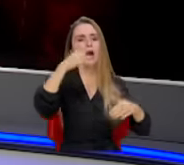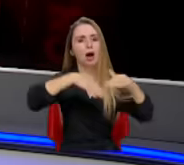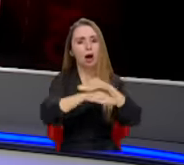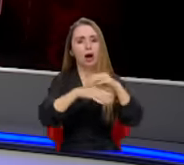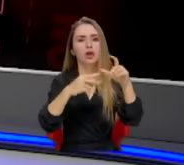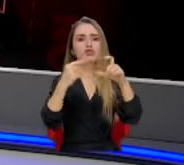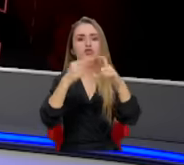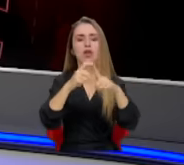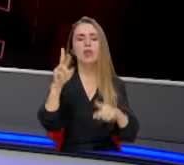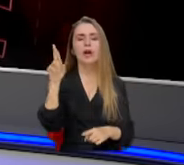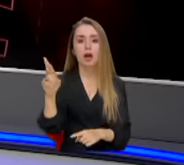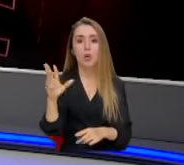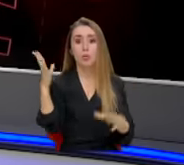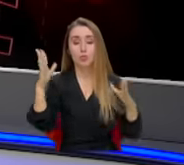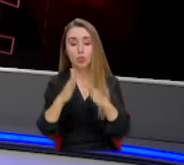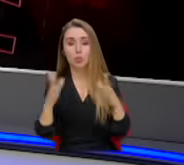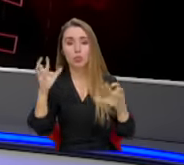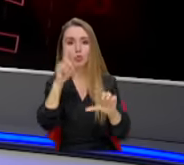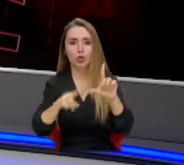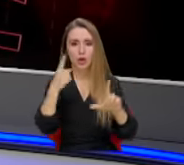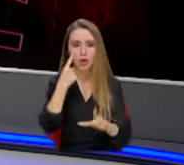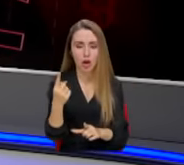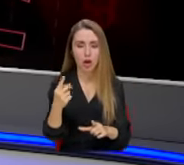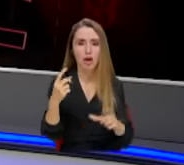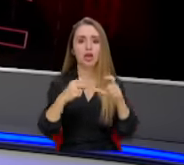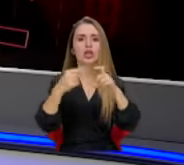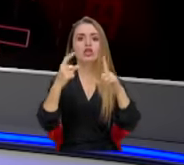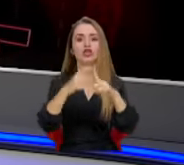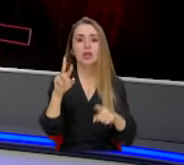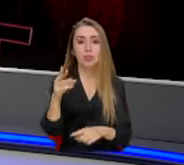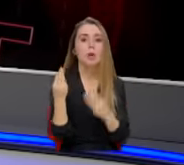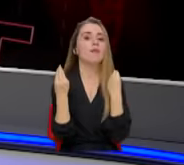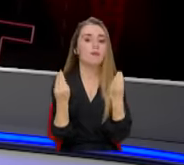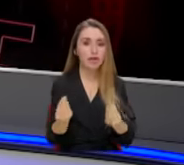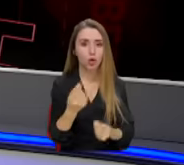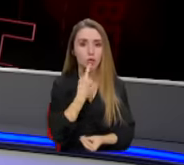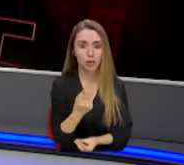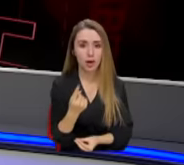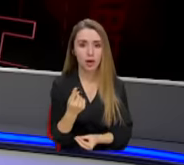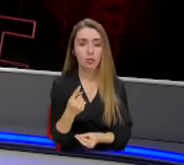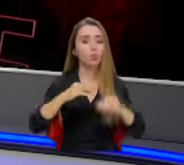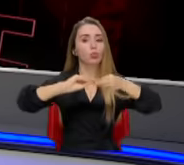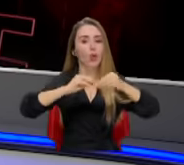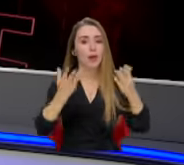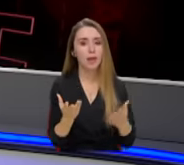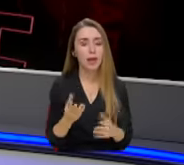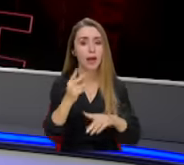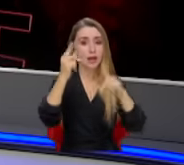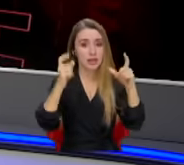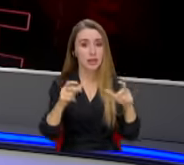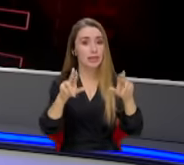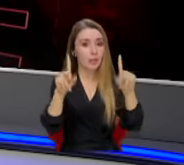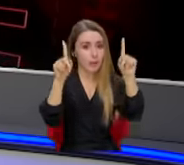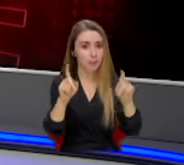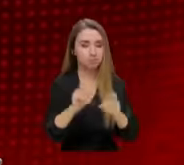ÇED raporu, büyük olan bütün projelere ÇED raporu veririz. Tek sorun var, İliç'teki gibi mi?